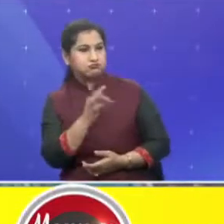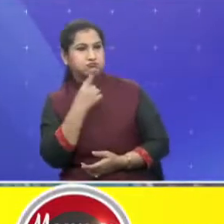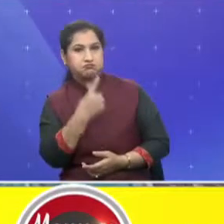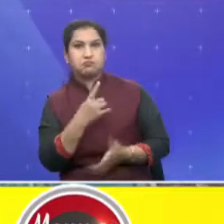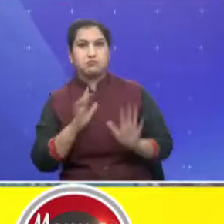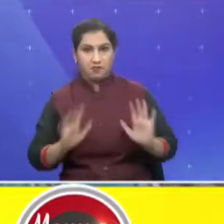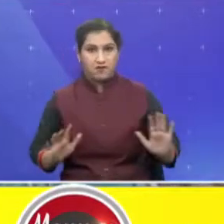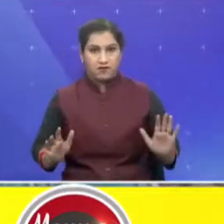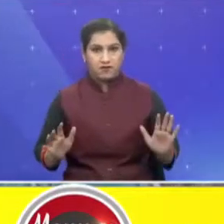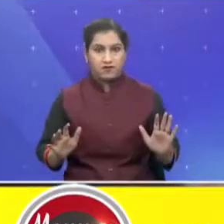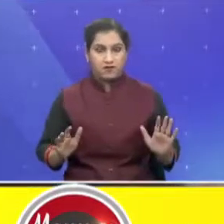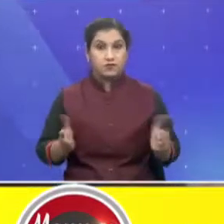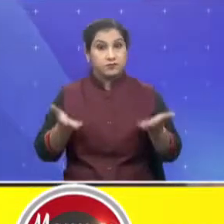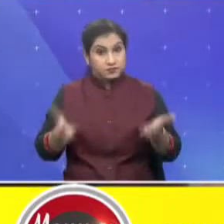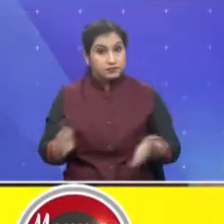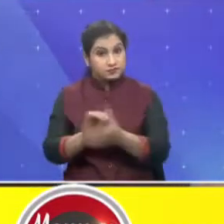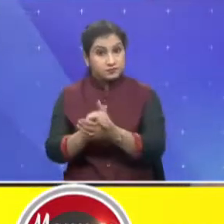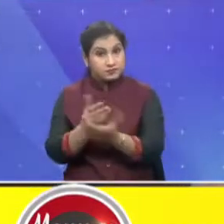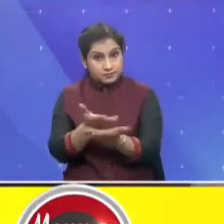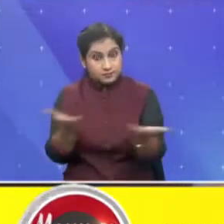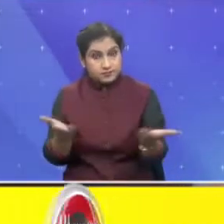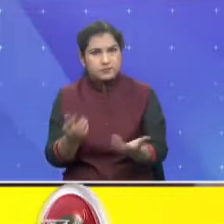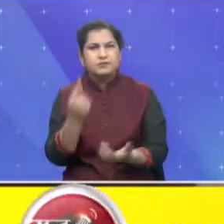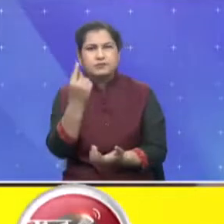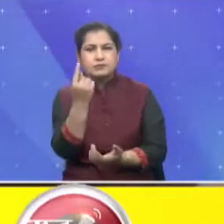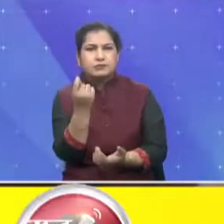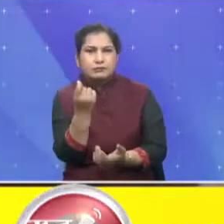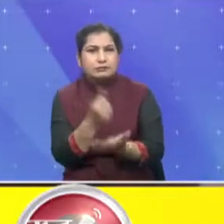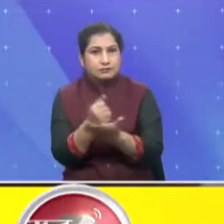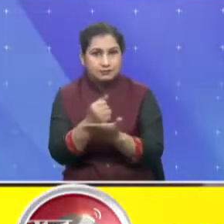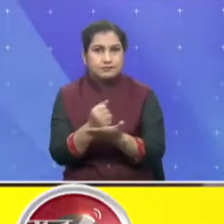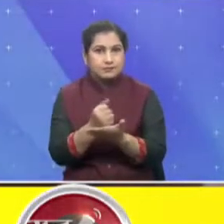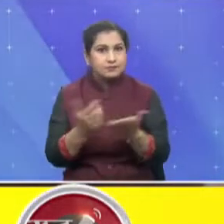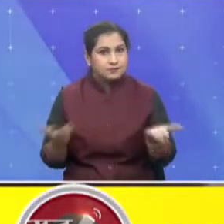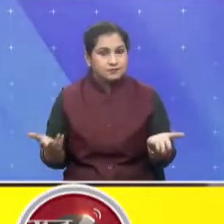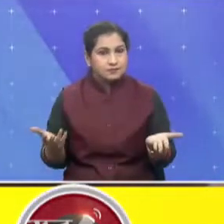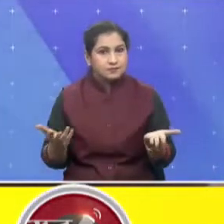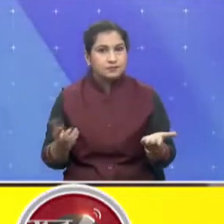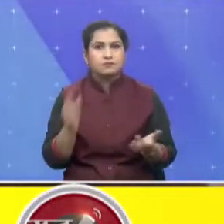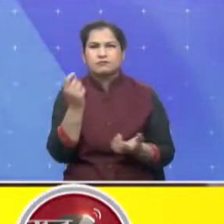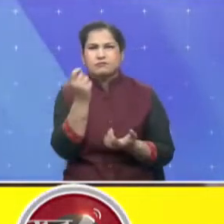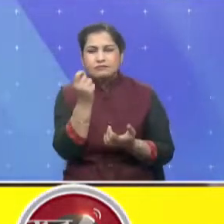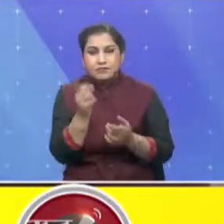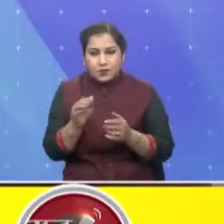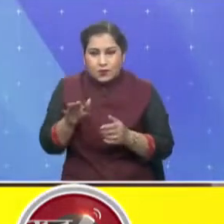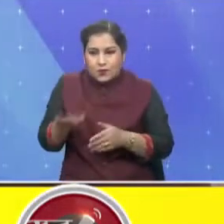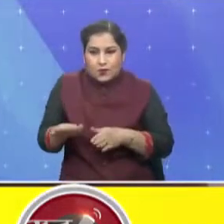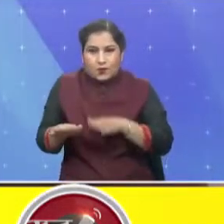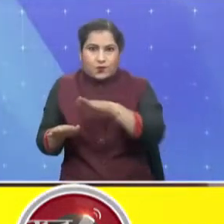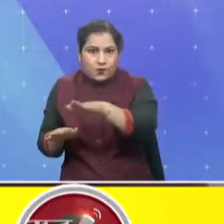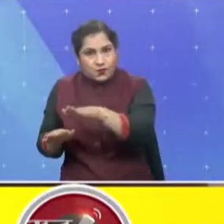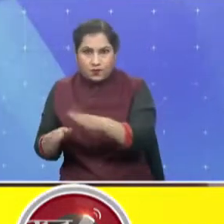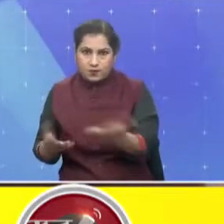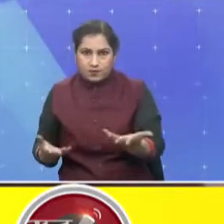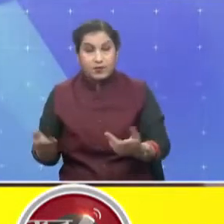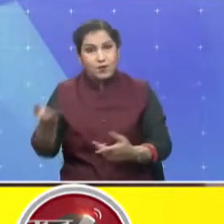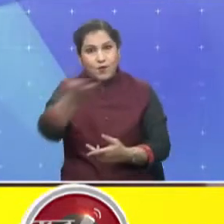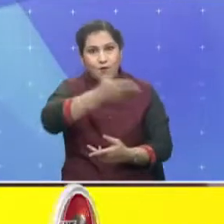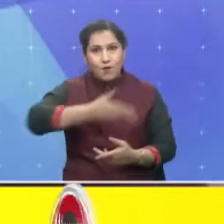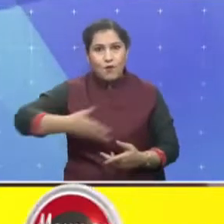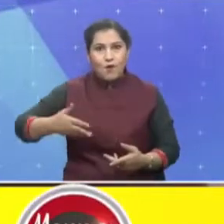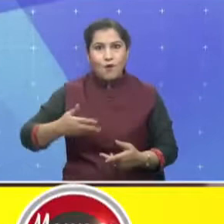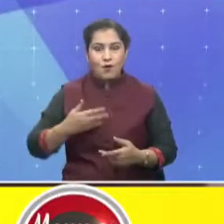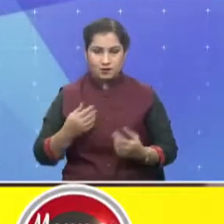है। साथियों, एक छोटी सी कोशिश, एक छोटा कदम भी हमारी